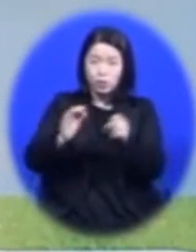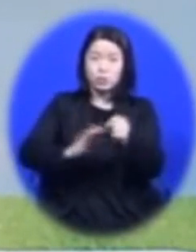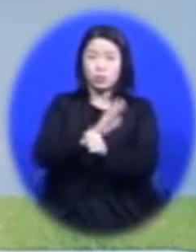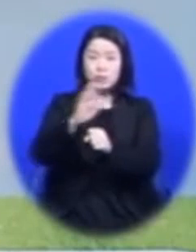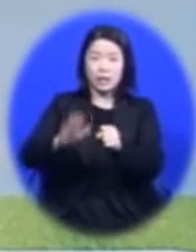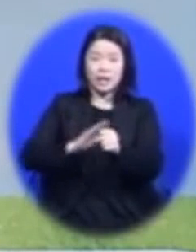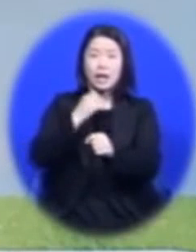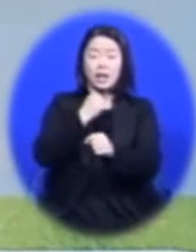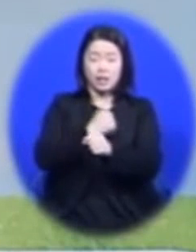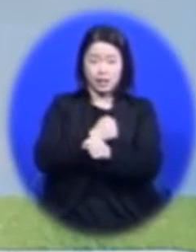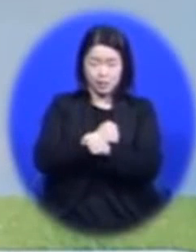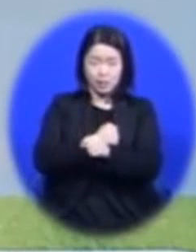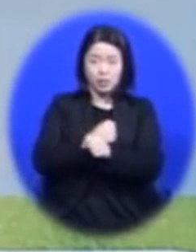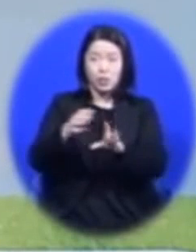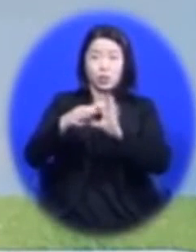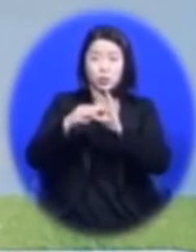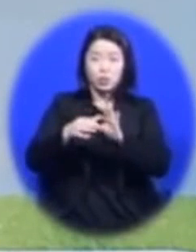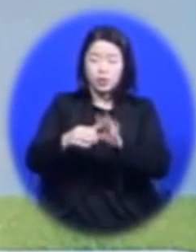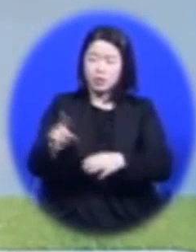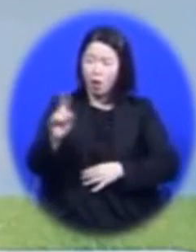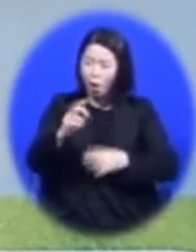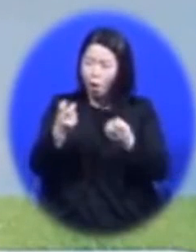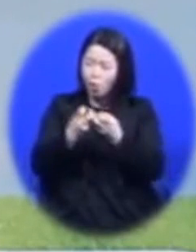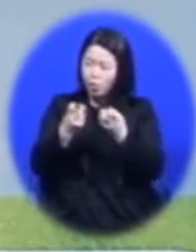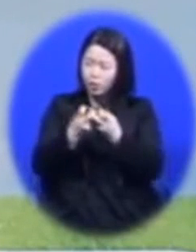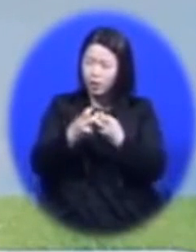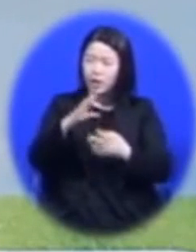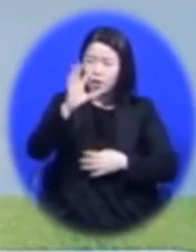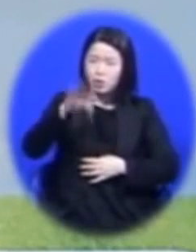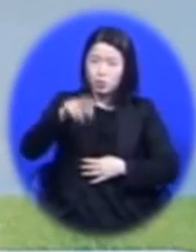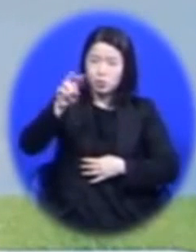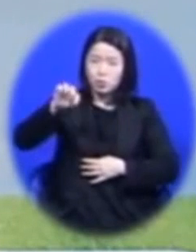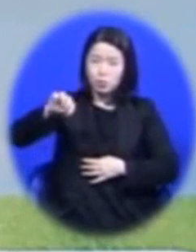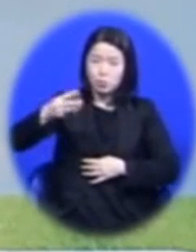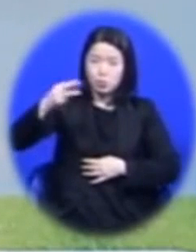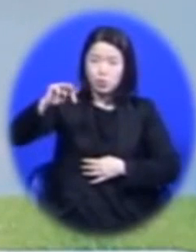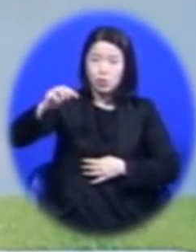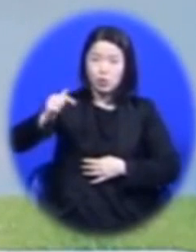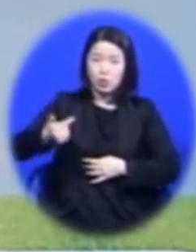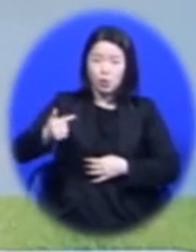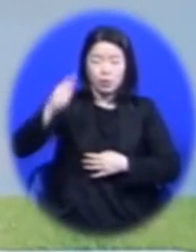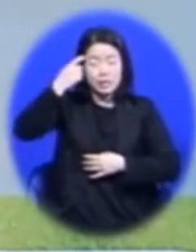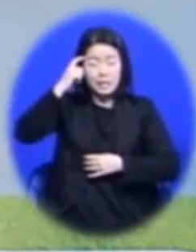사랑을 통해서 어떻게 유물론 사상이 나올 수가 있을까?